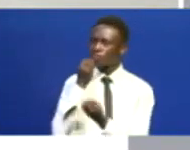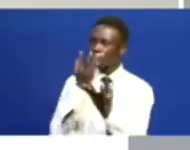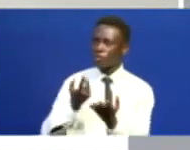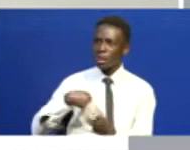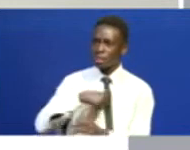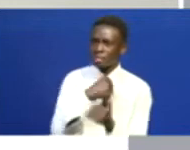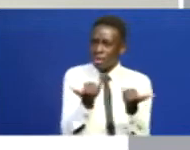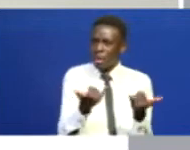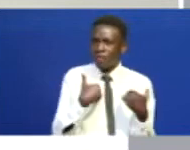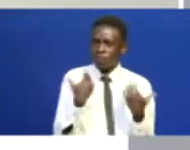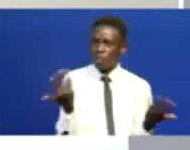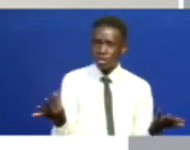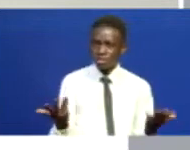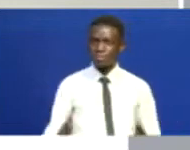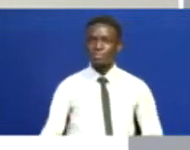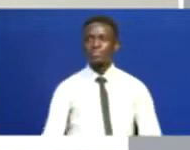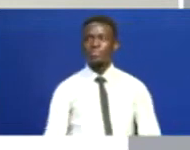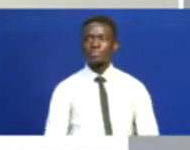nini?